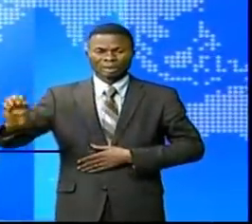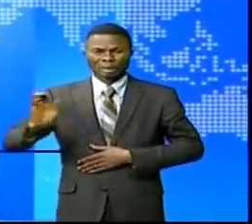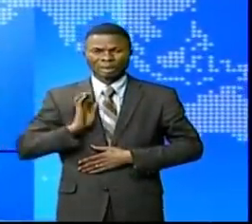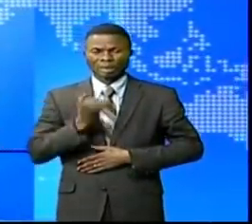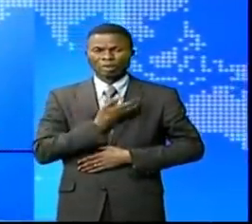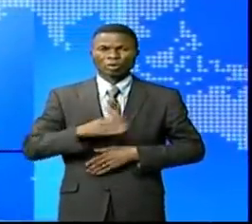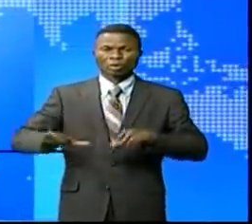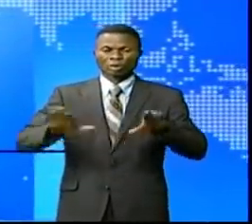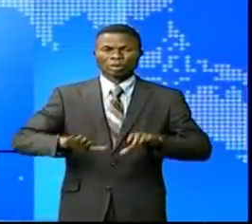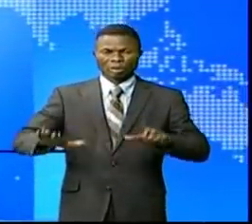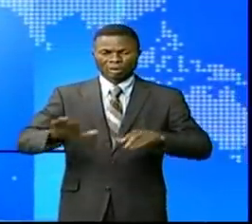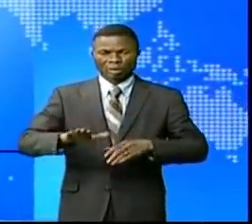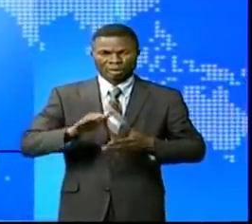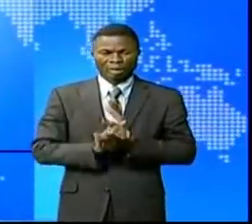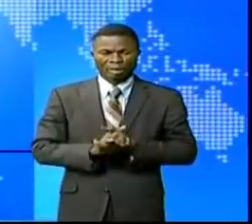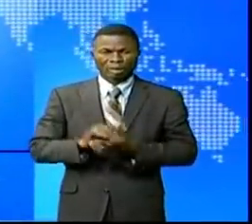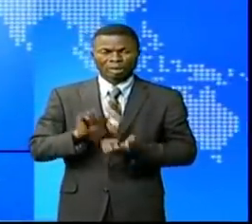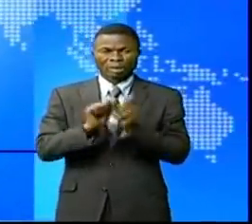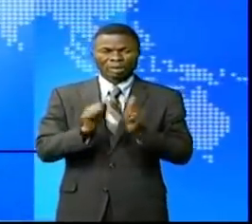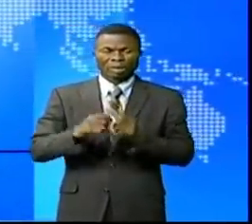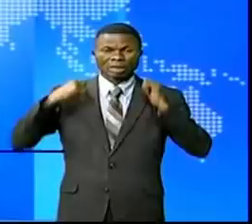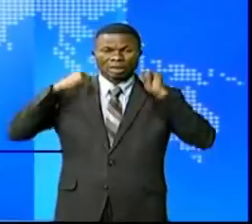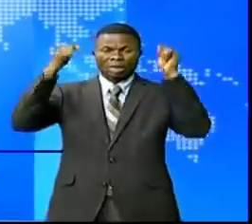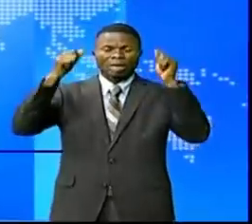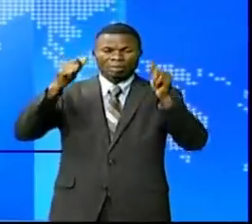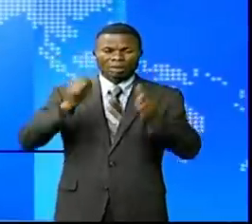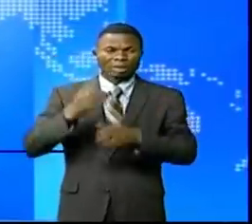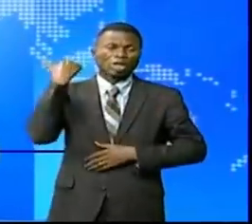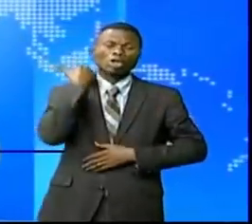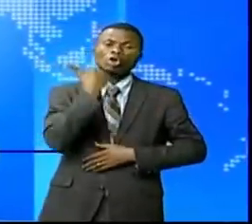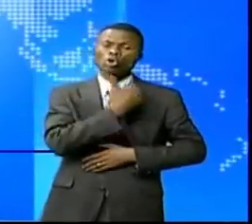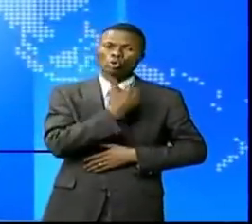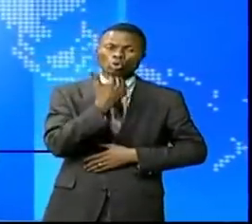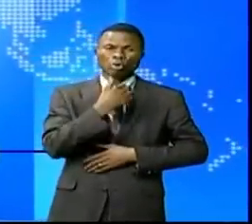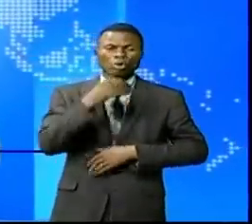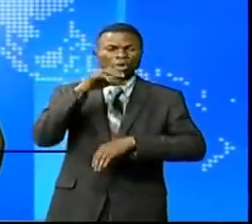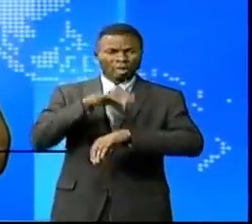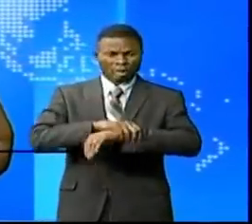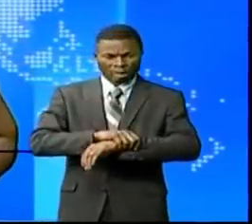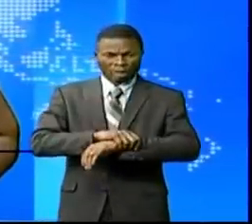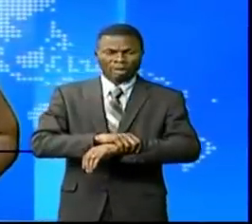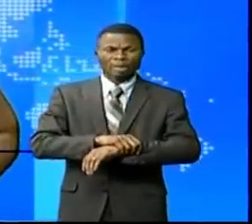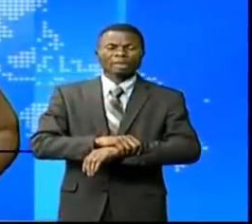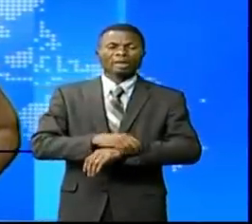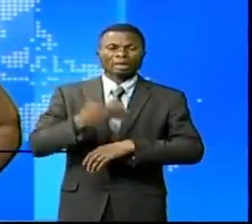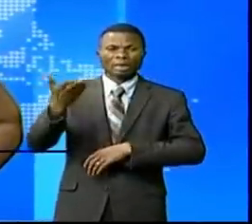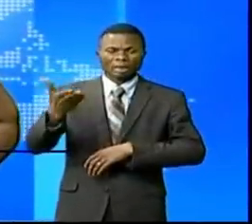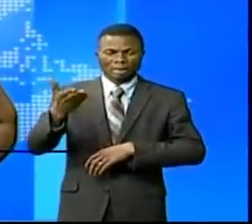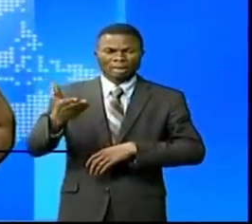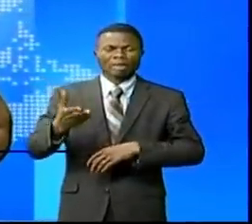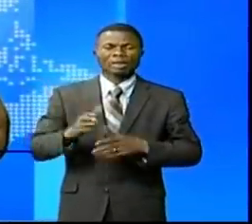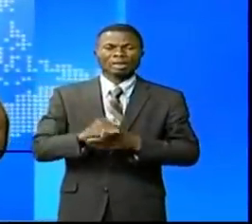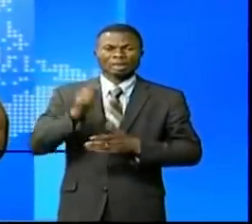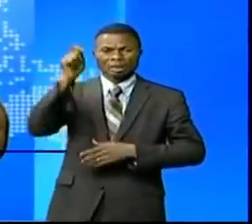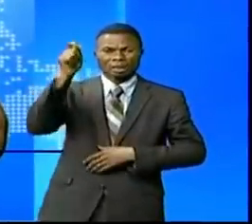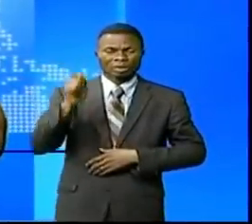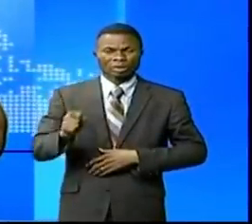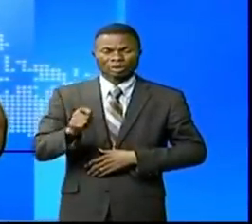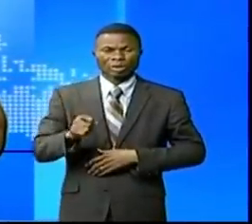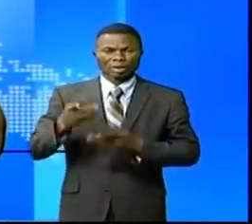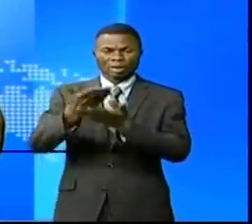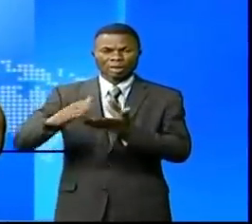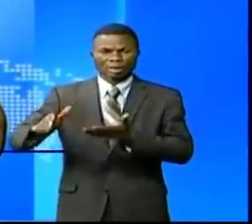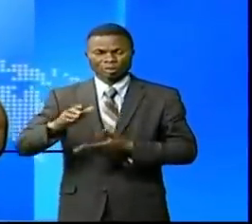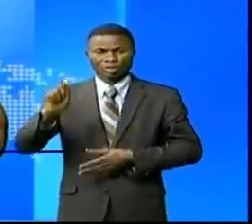autre bastion de ZF rebelles ougandais est tombé sous le contrôle de forces loyalistes. Il s'agit de la région de